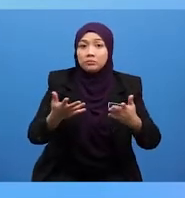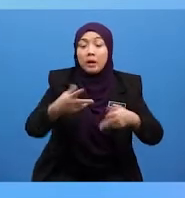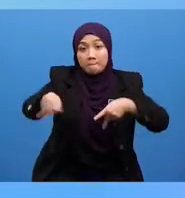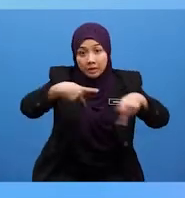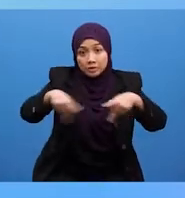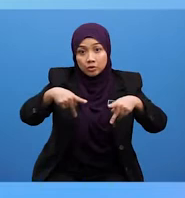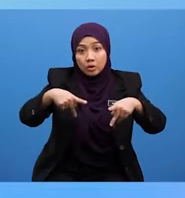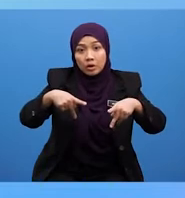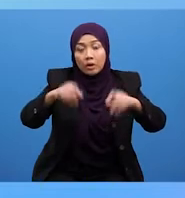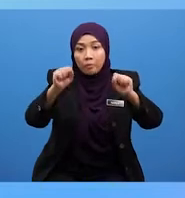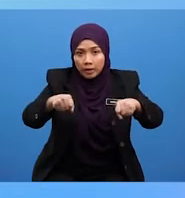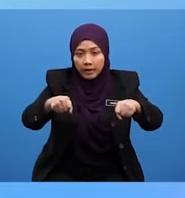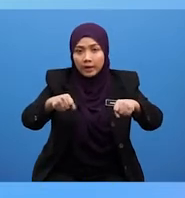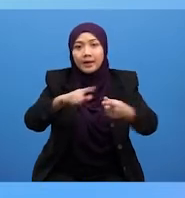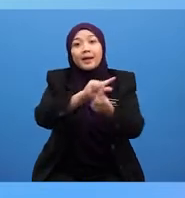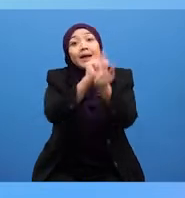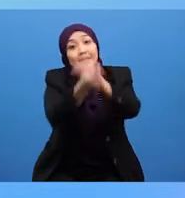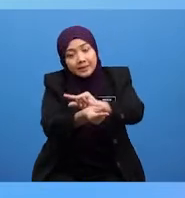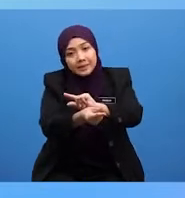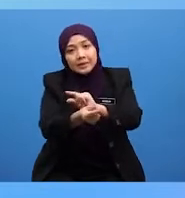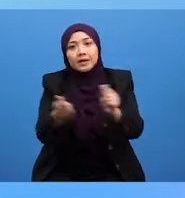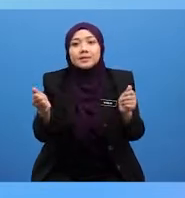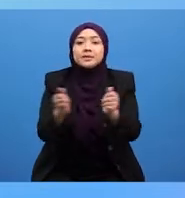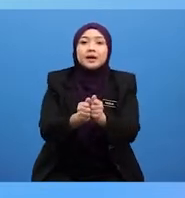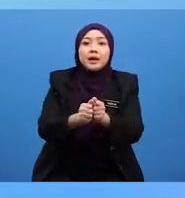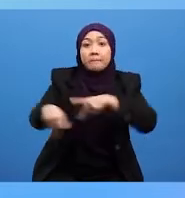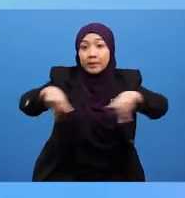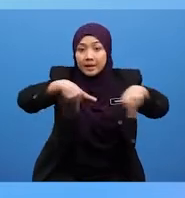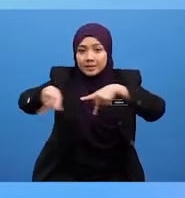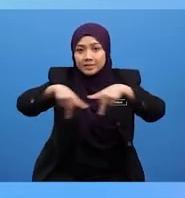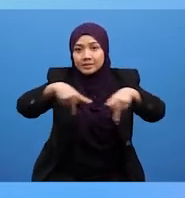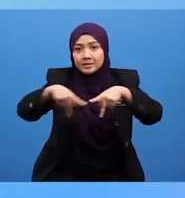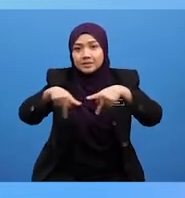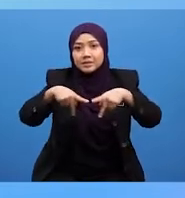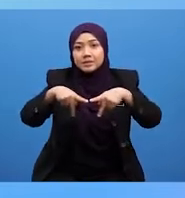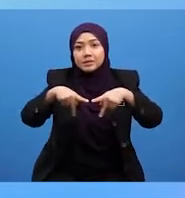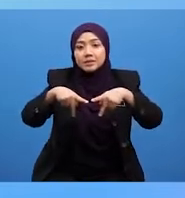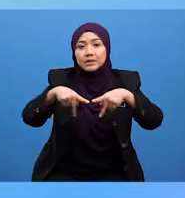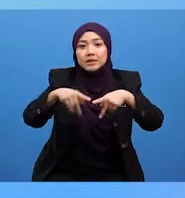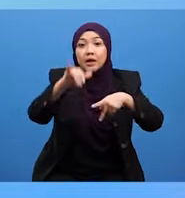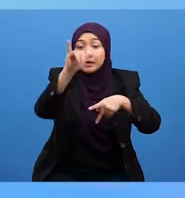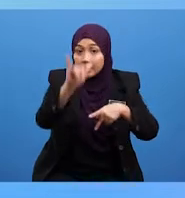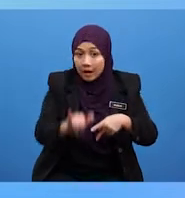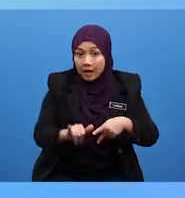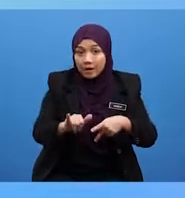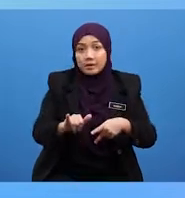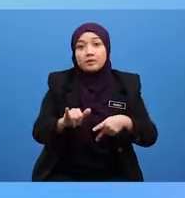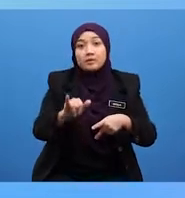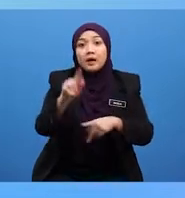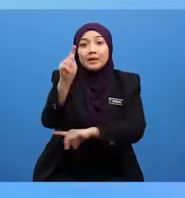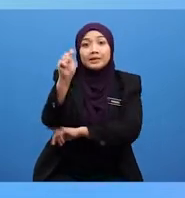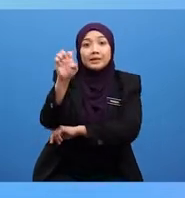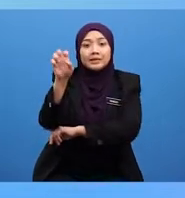juga dapat digantikan dengan plastik jenis terbiodegradasi.